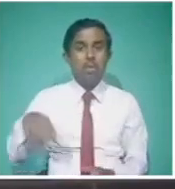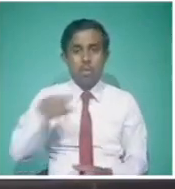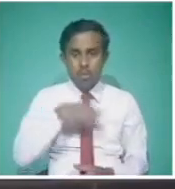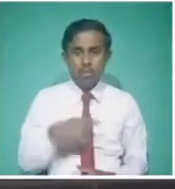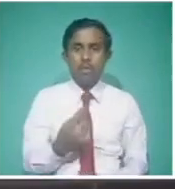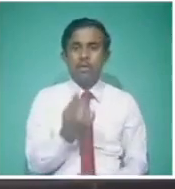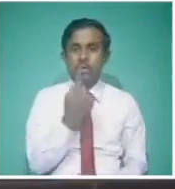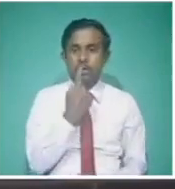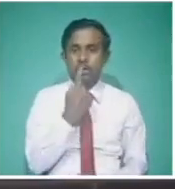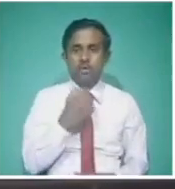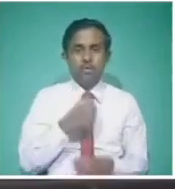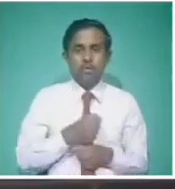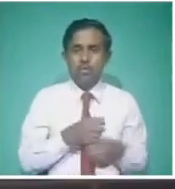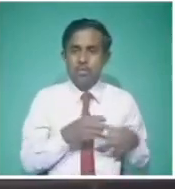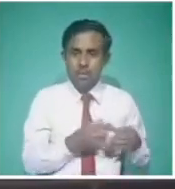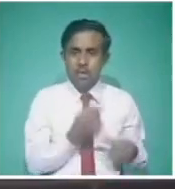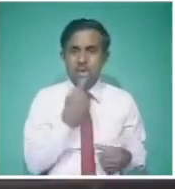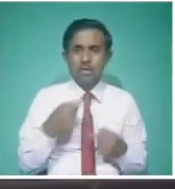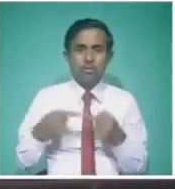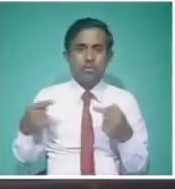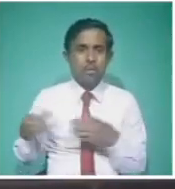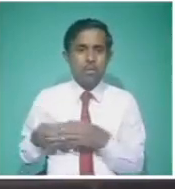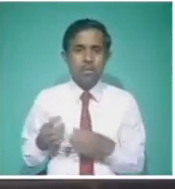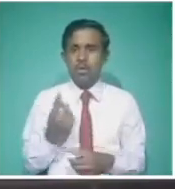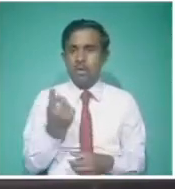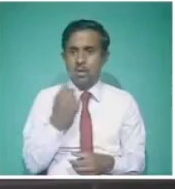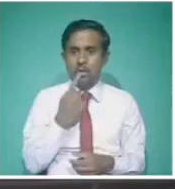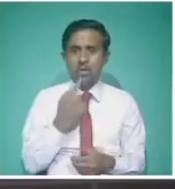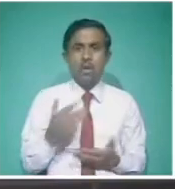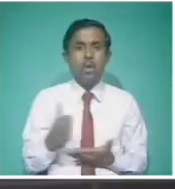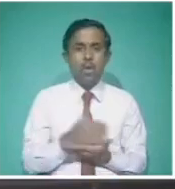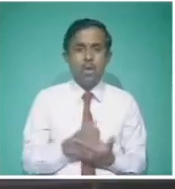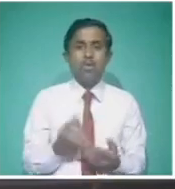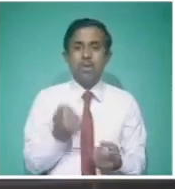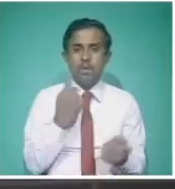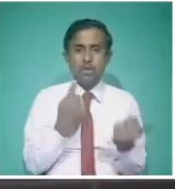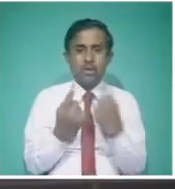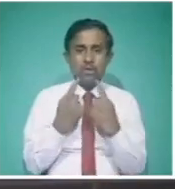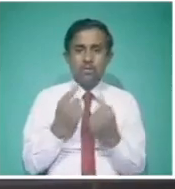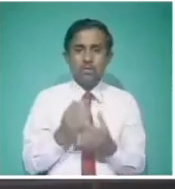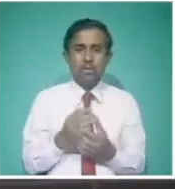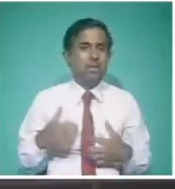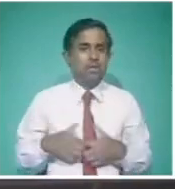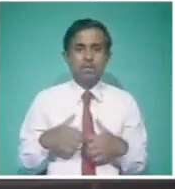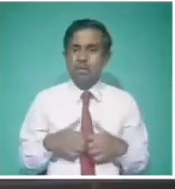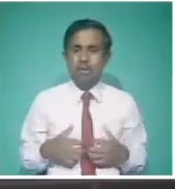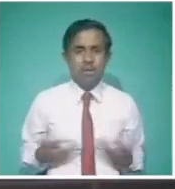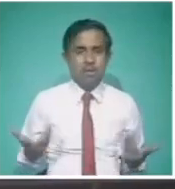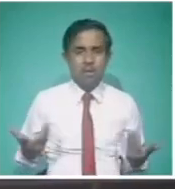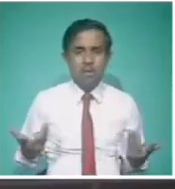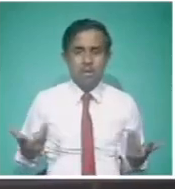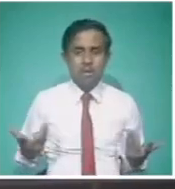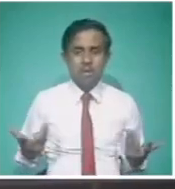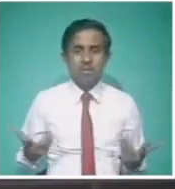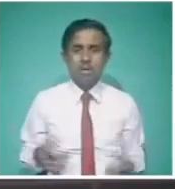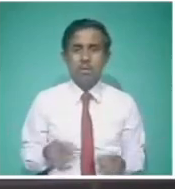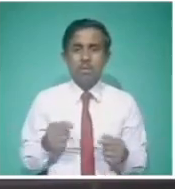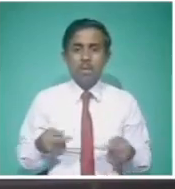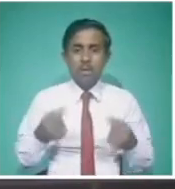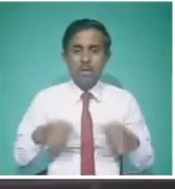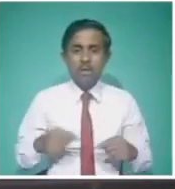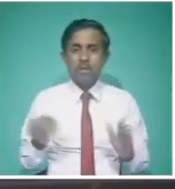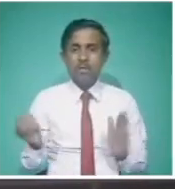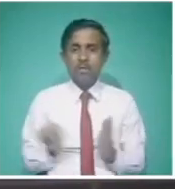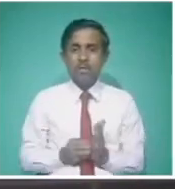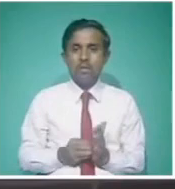කියනවා. ආණ්ඩුපක්ෂයත් කියනවා විපක්ෂයත් කියනවා හැමෝම කියනවා. ඒක ගැන කිසි ගැටලුවක් නැහැ. හැබැයි මේ දෙකම දාලා තියෙන්නේ